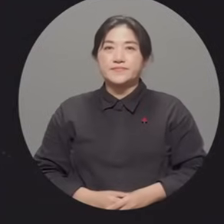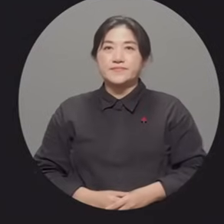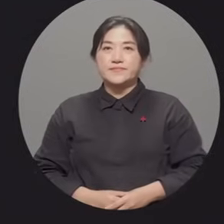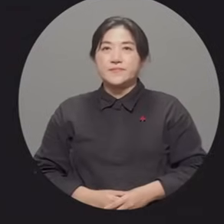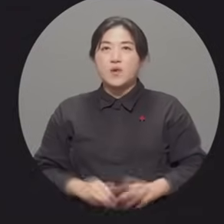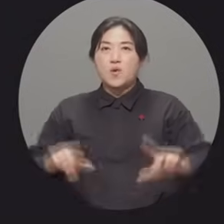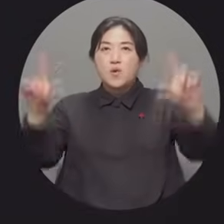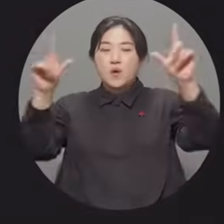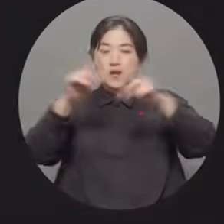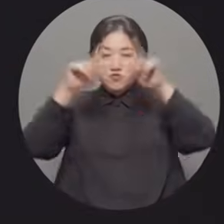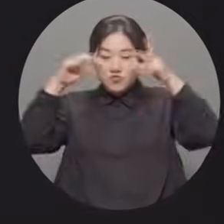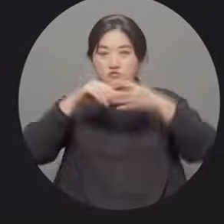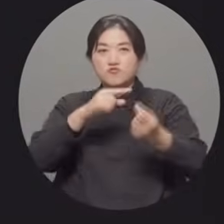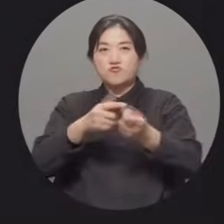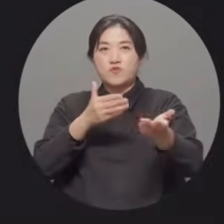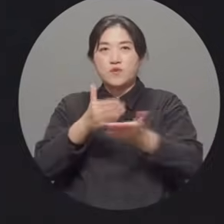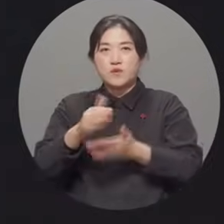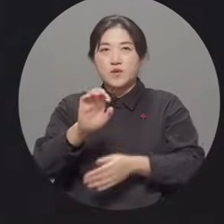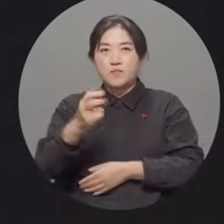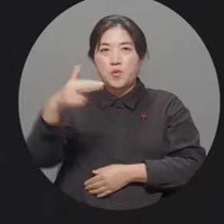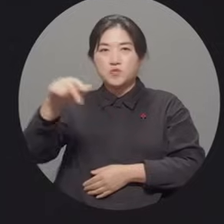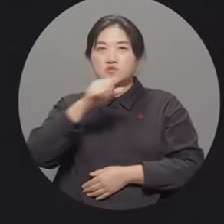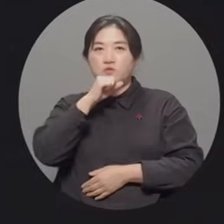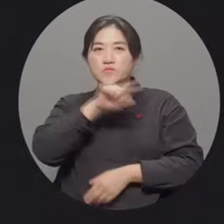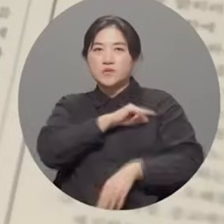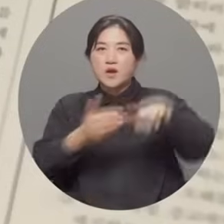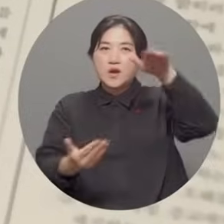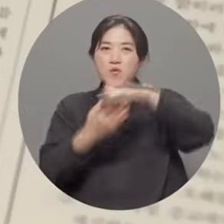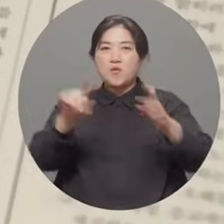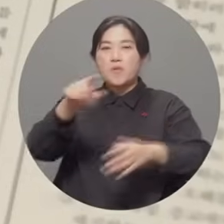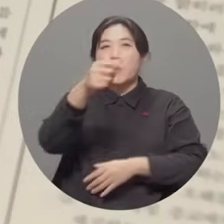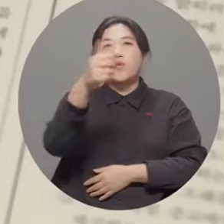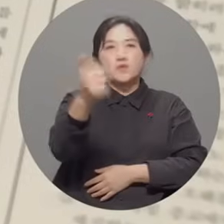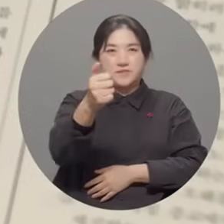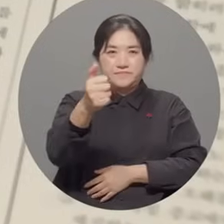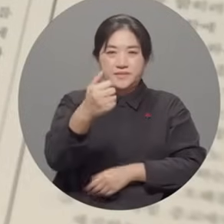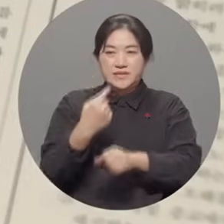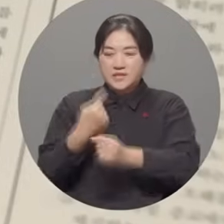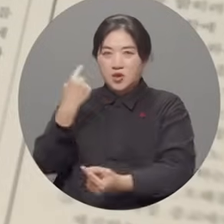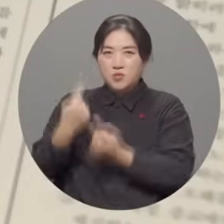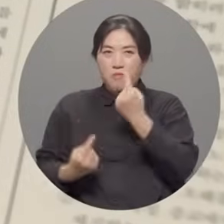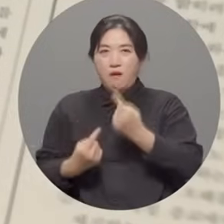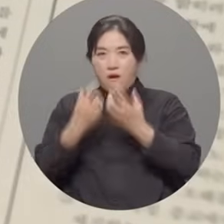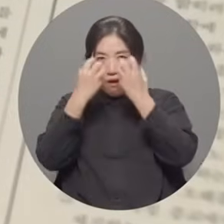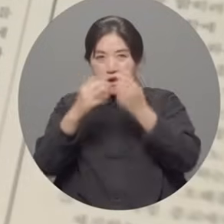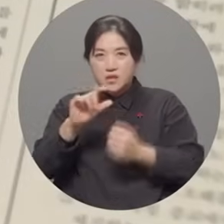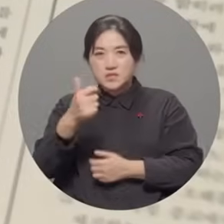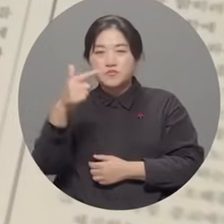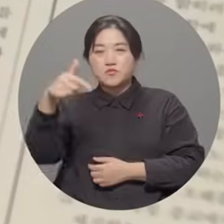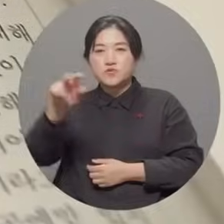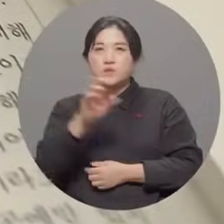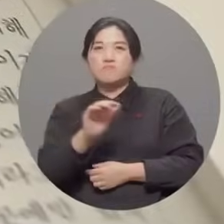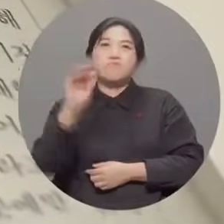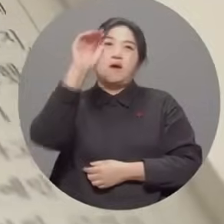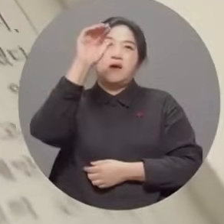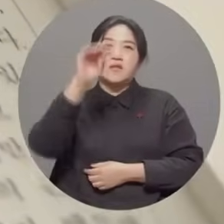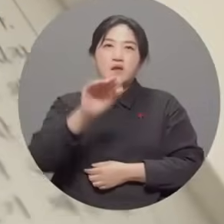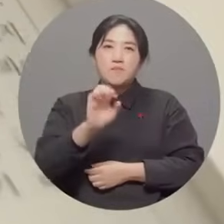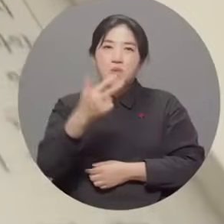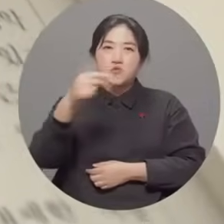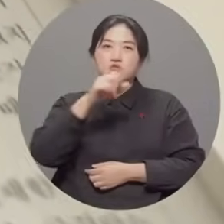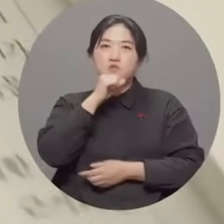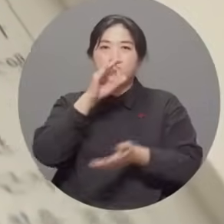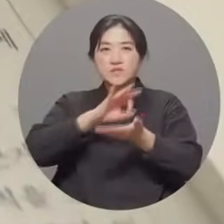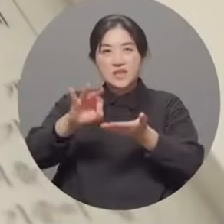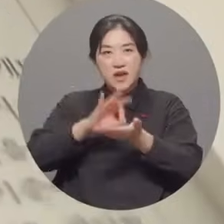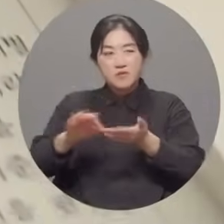올해 수능 국어 영역 표준 점수 최고점은 150점. 지난해보다 무려 16점 올랐는데 표준 점수를 사용하기